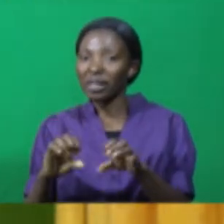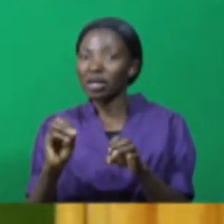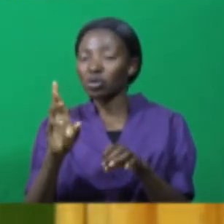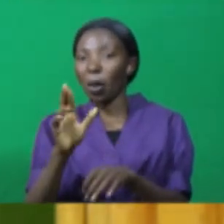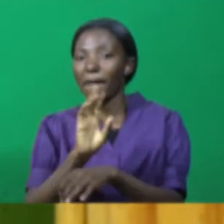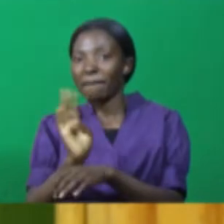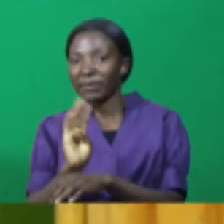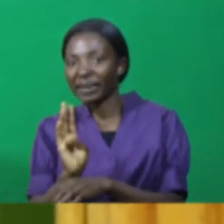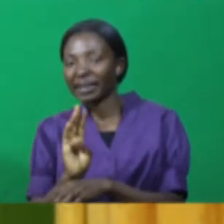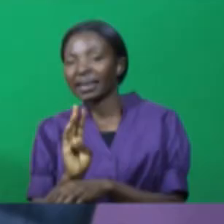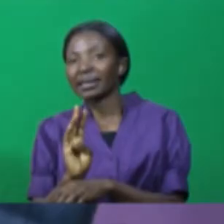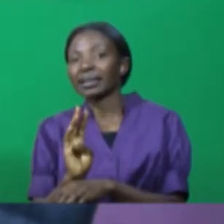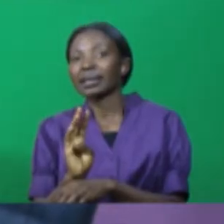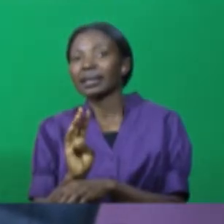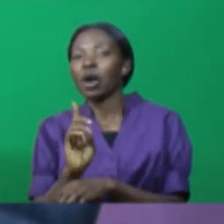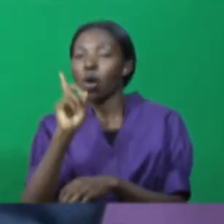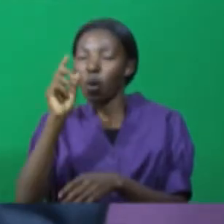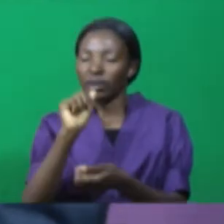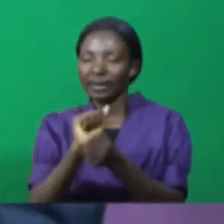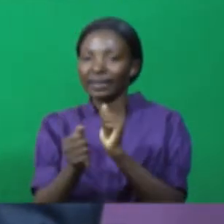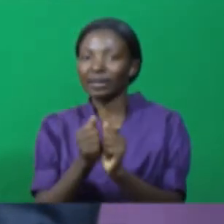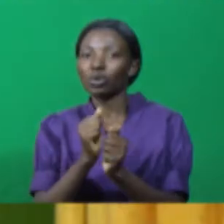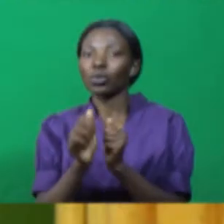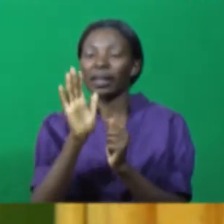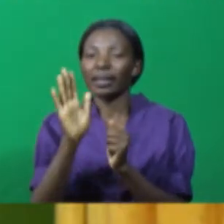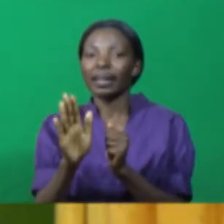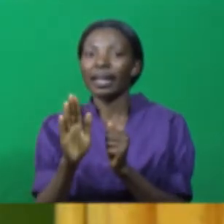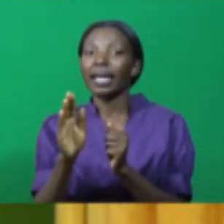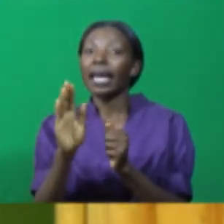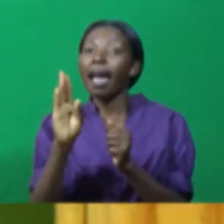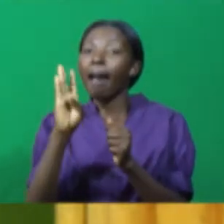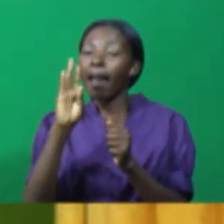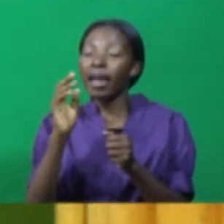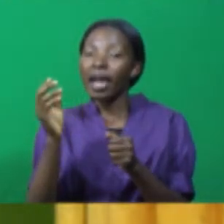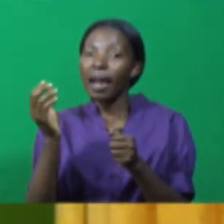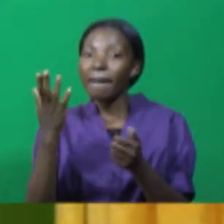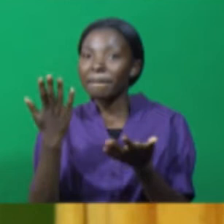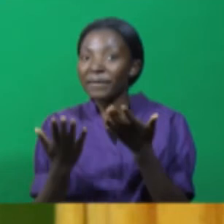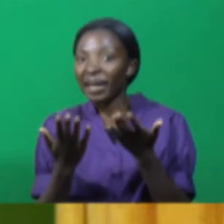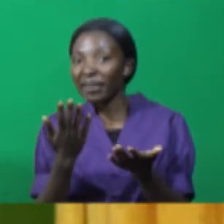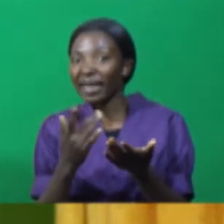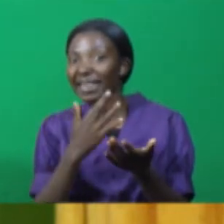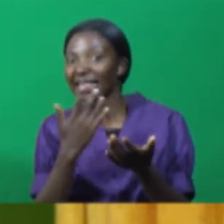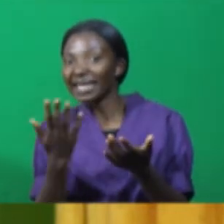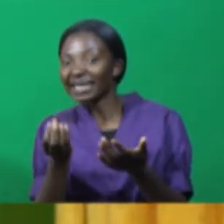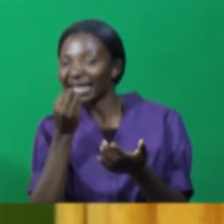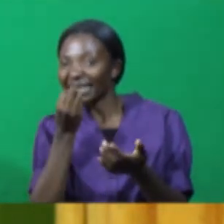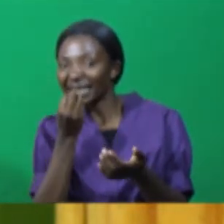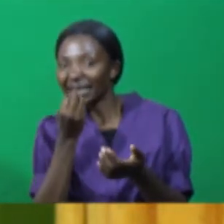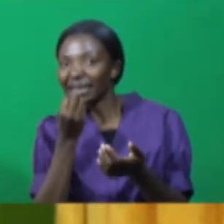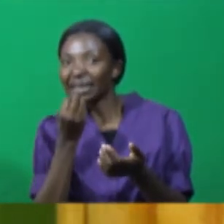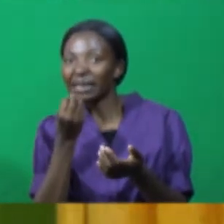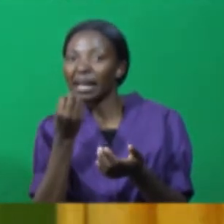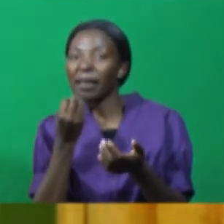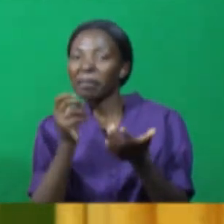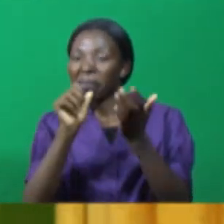Okay. Zino pingirisha kubudirira kwe business. Okay. Saka marauti nino zituka, zino include even zino jika mbesa muminda.